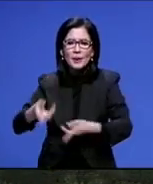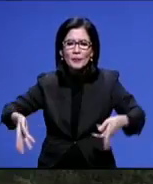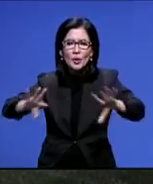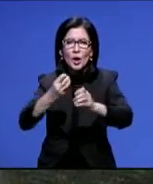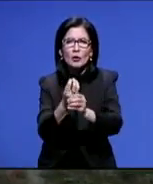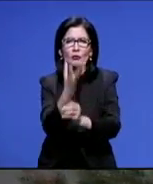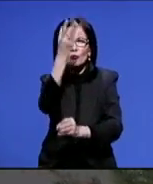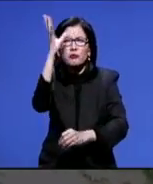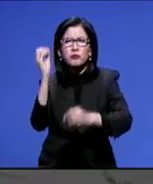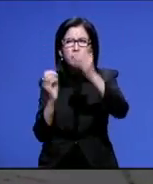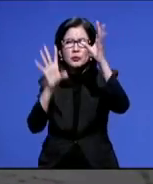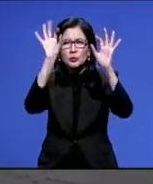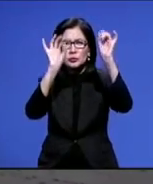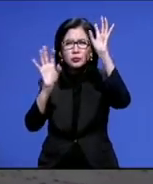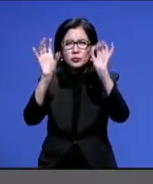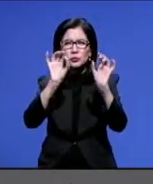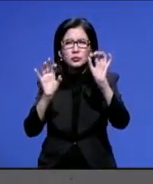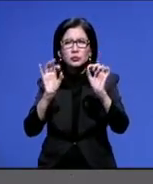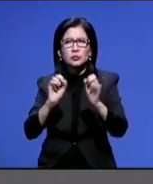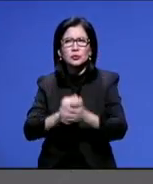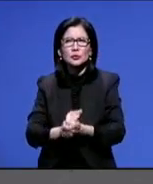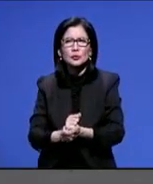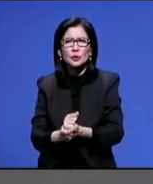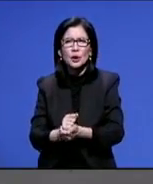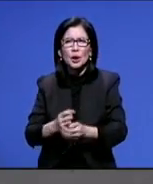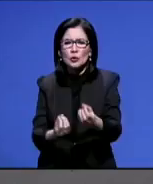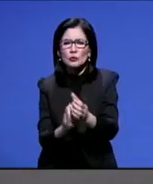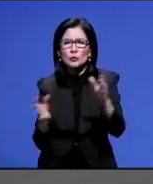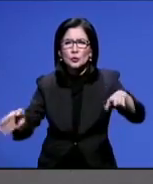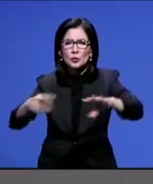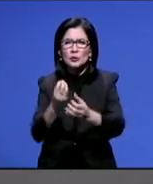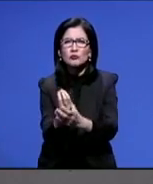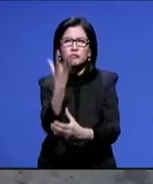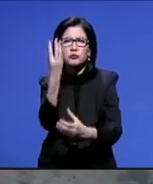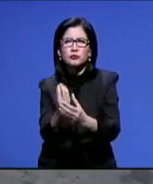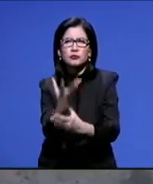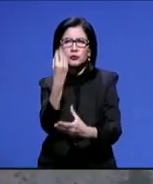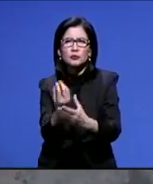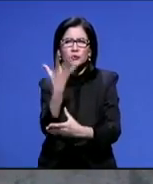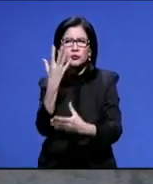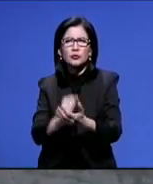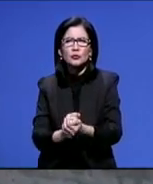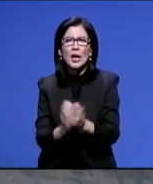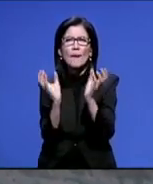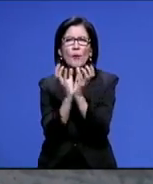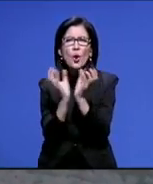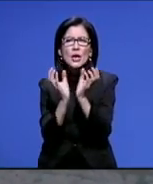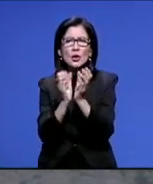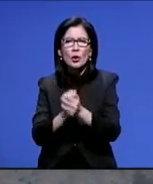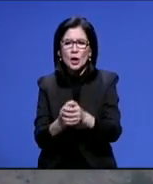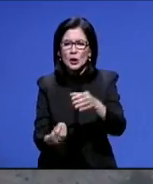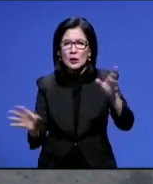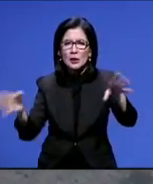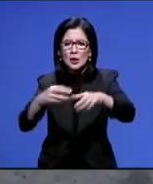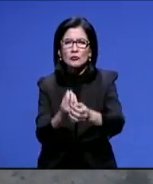Siang tadi, abu vulkanik berwarna kelabu kecoklatan terus menyembur dari kawah Gunung Bromo di Kabupaten Probolinggo. Semburan